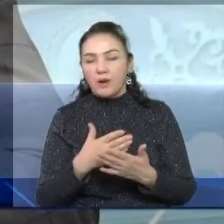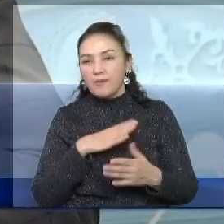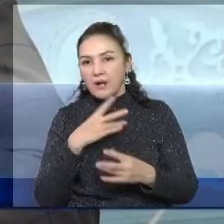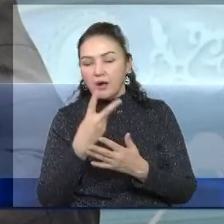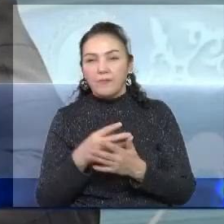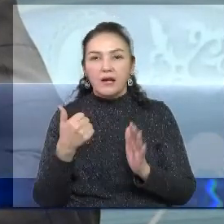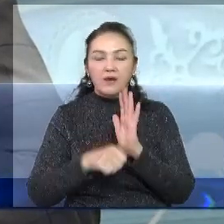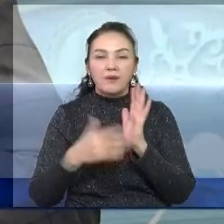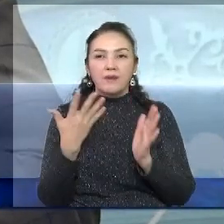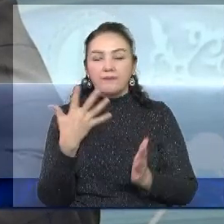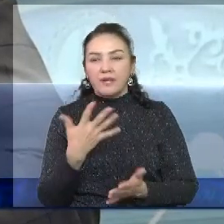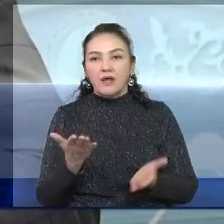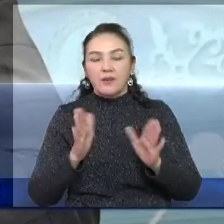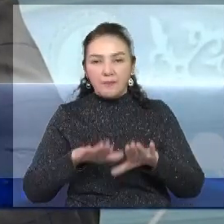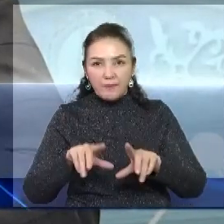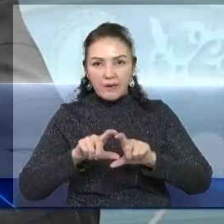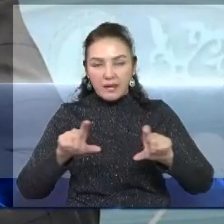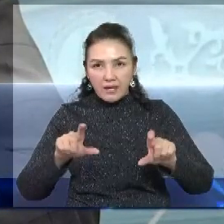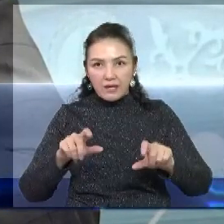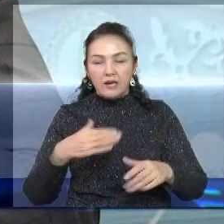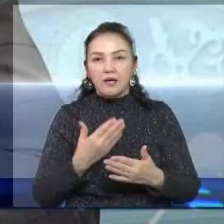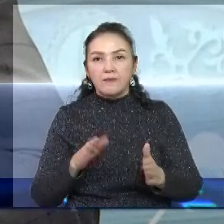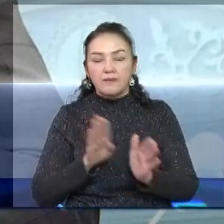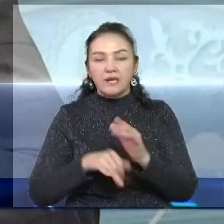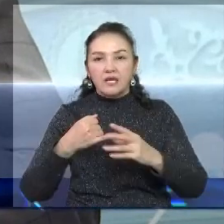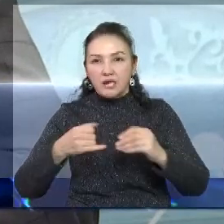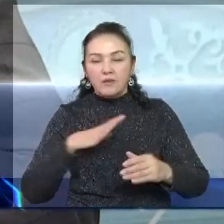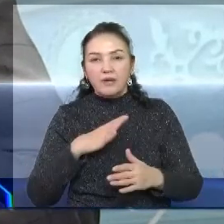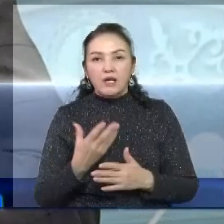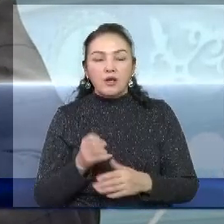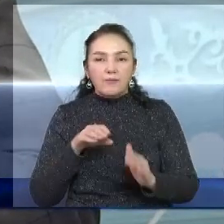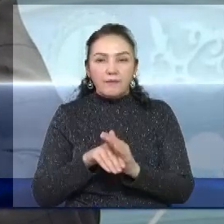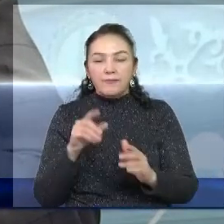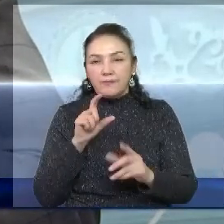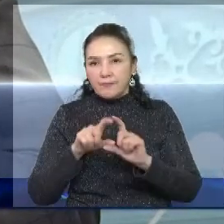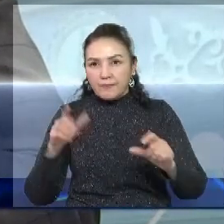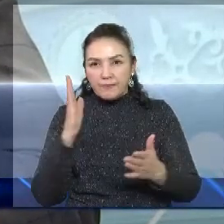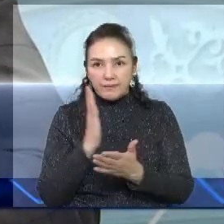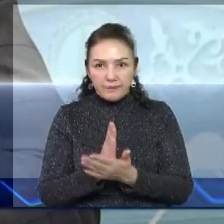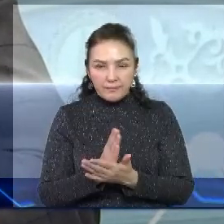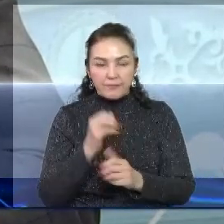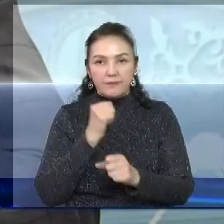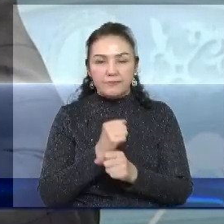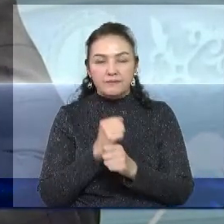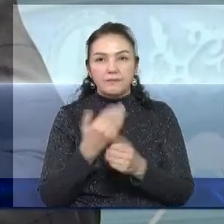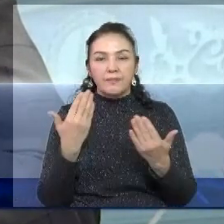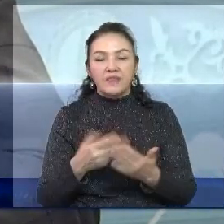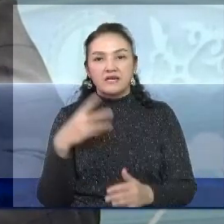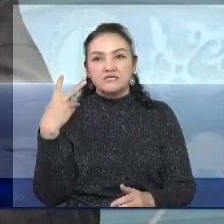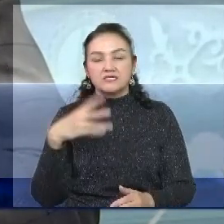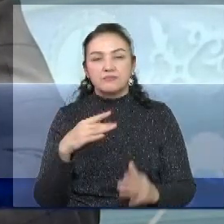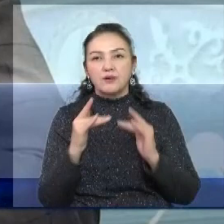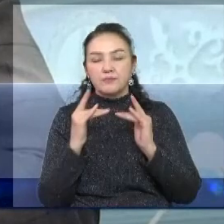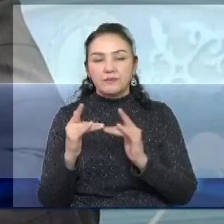үшін 65 орындық белгілі бір тұрғылықты жері жоқ адамдар үшін әлеуметтік бейімдеу орталығы да бүгінгі таңда жұмыс жасайды. Бұнда 20